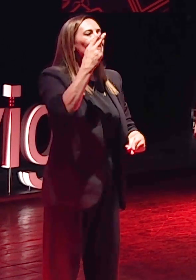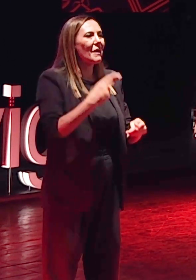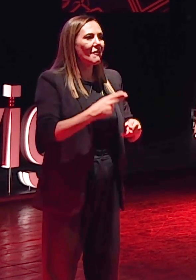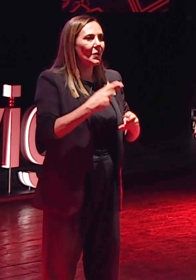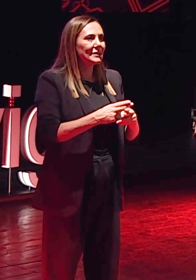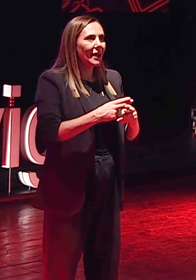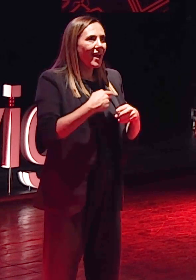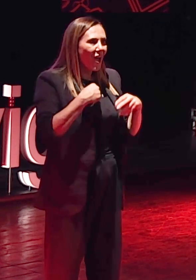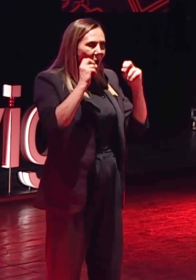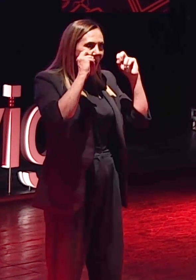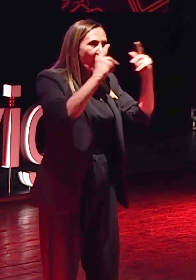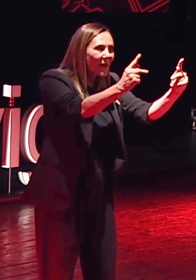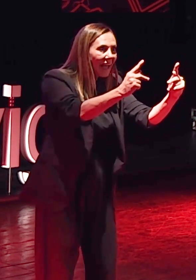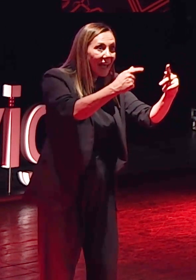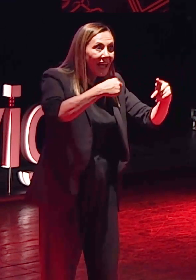ok